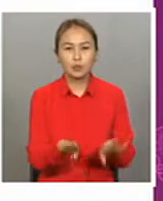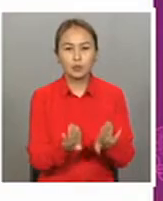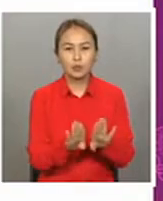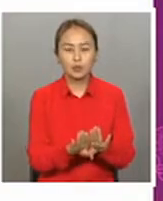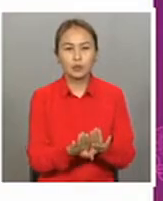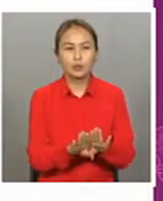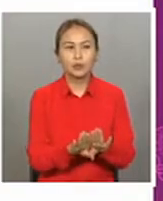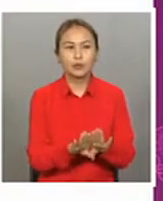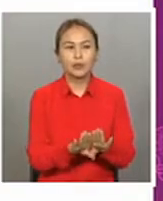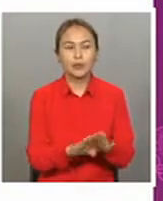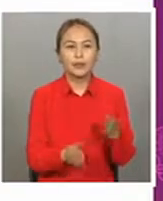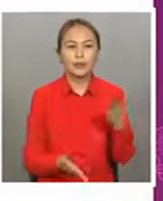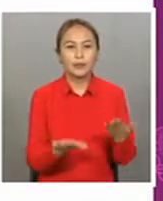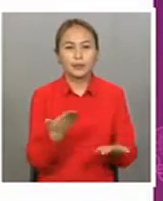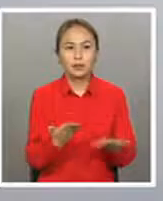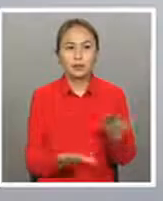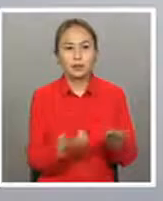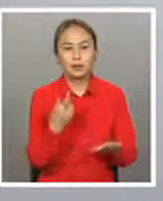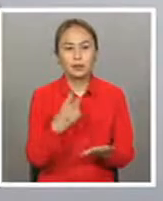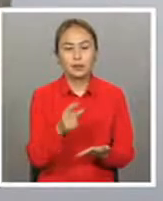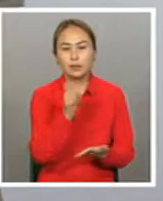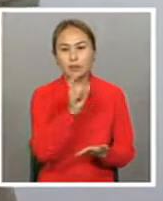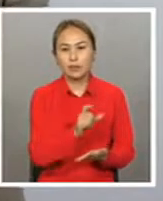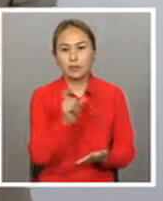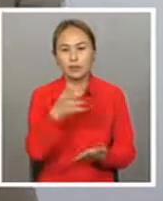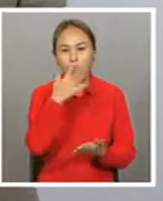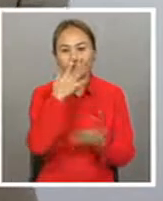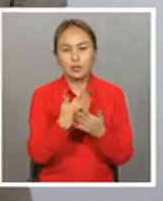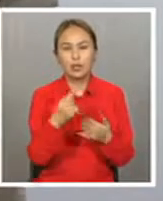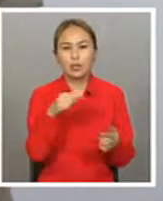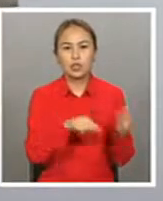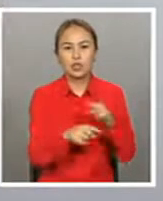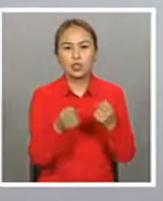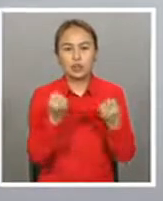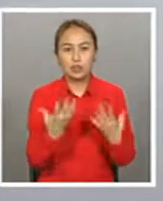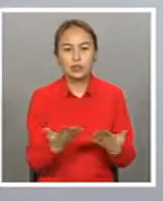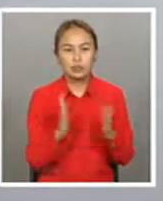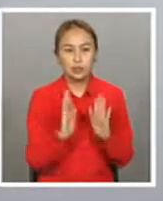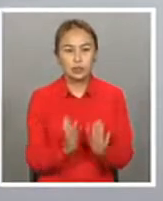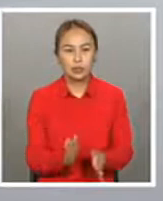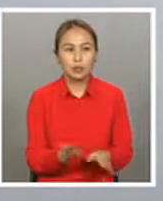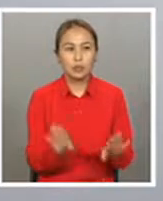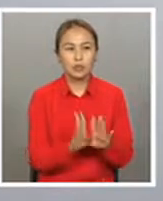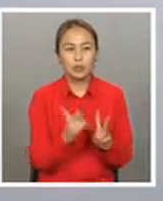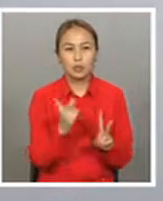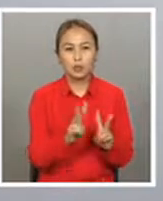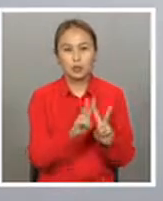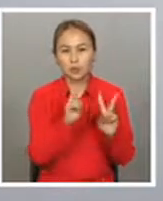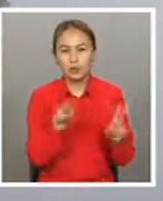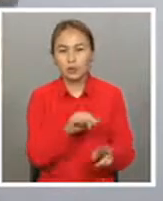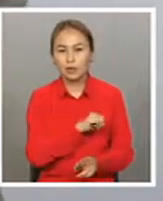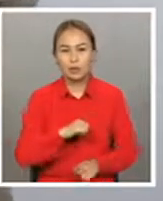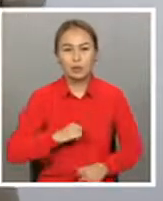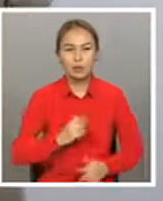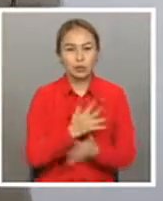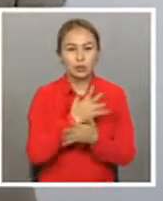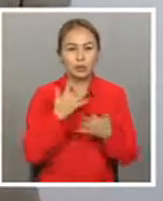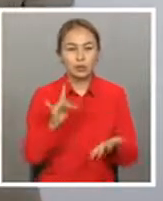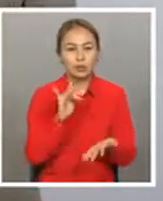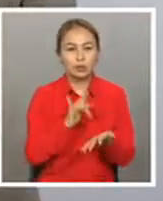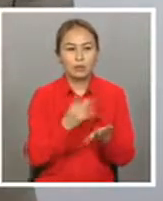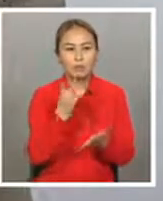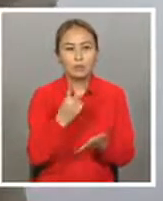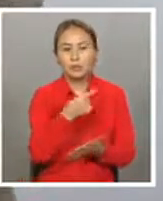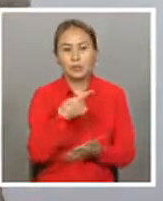болатынбыз, егер екі сан өзара жайсан болса, яғни екеуінің де ең үлкен ортақ бөлгіші бірге тең